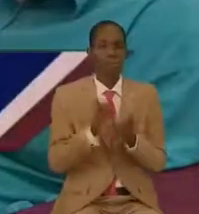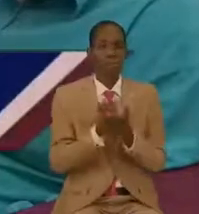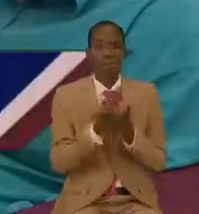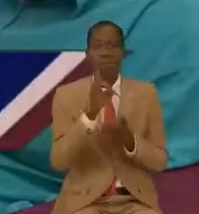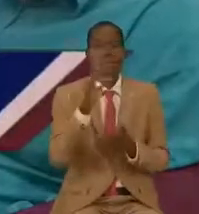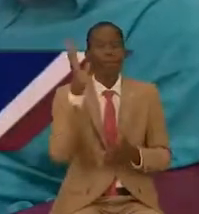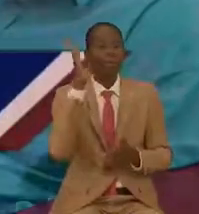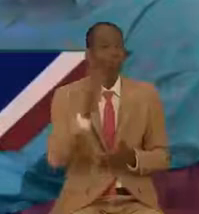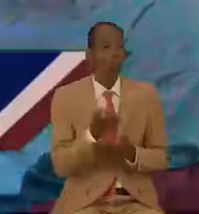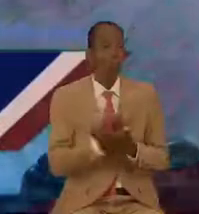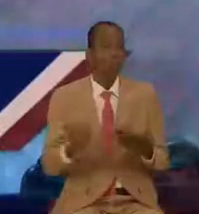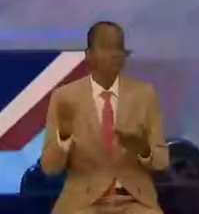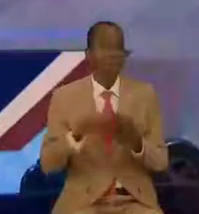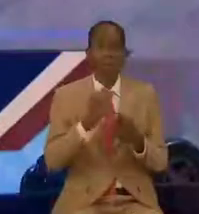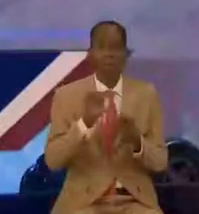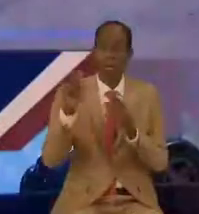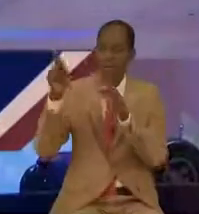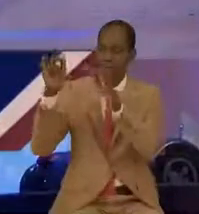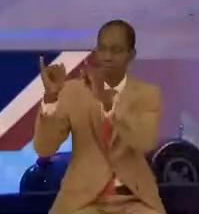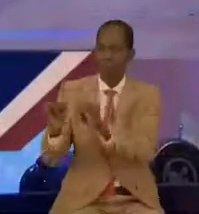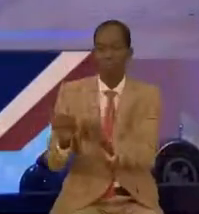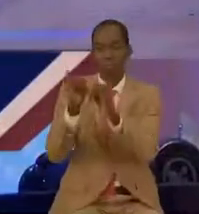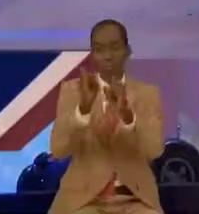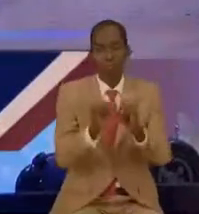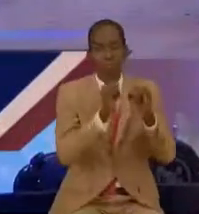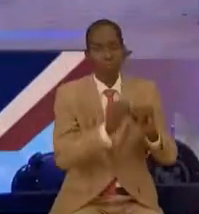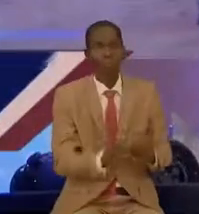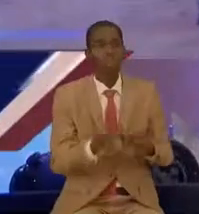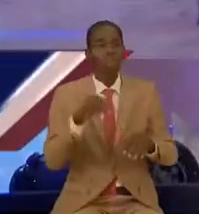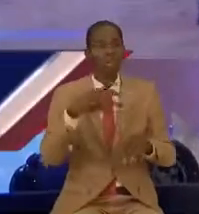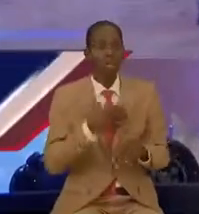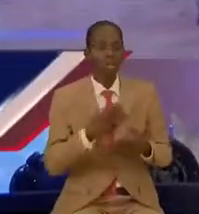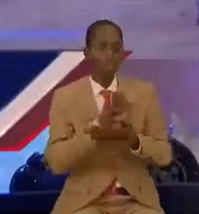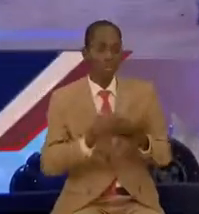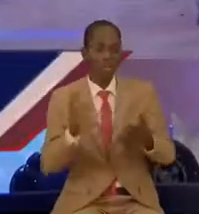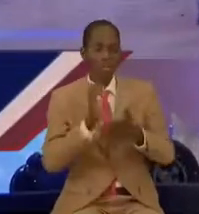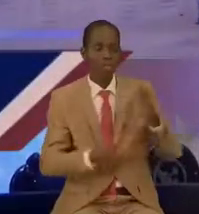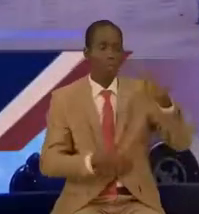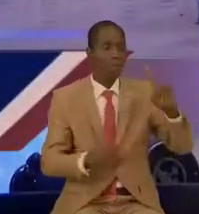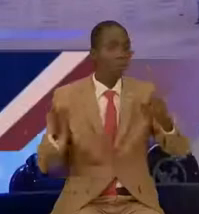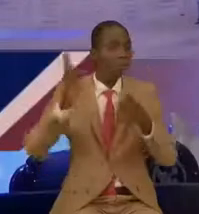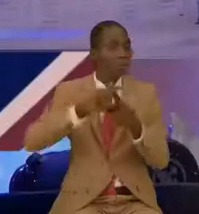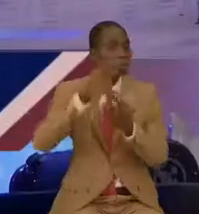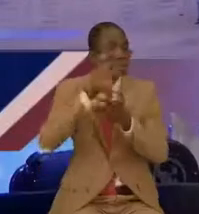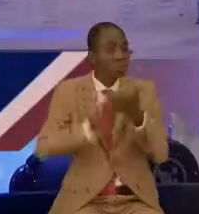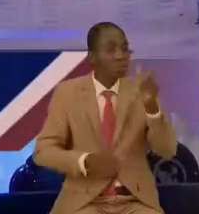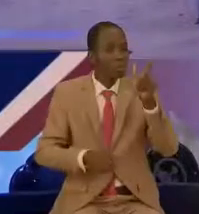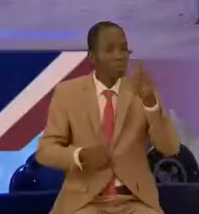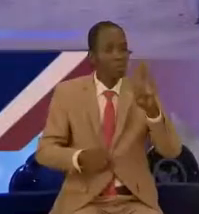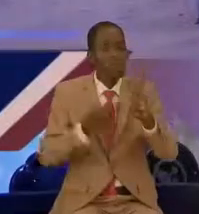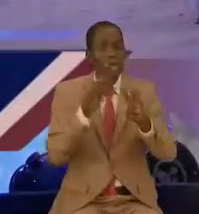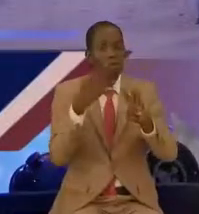allait écrire à un individu et la personne écrit chapitre 1 jusqu'au chapitre 24